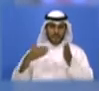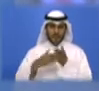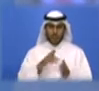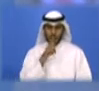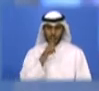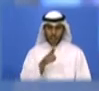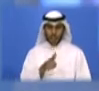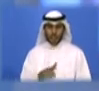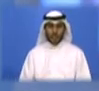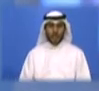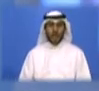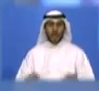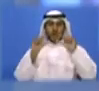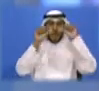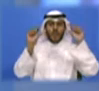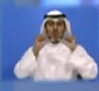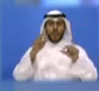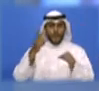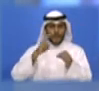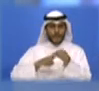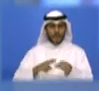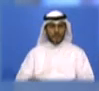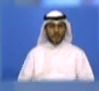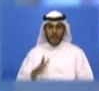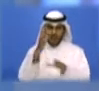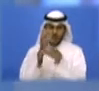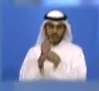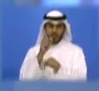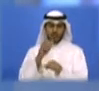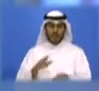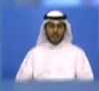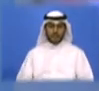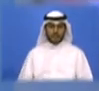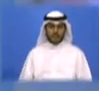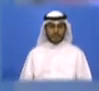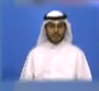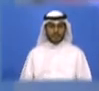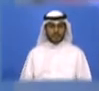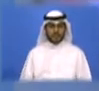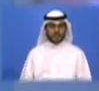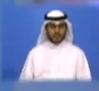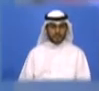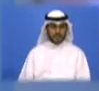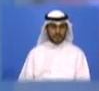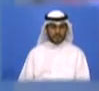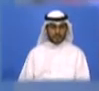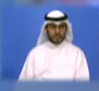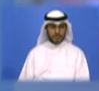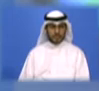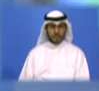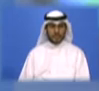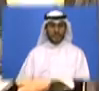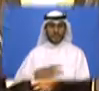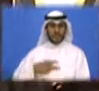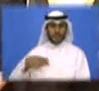سيداتي وسادتي لنشرتنا إليكم إعادة لموجزها، في أمان الله، والسلام عليكم ورحمة الله وبركاته.